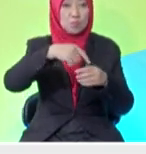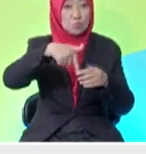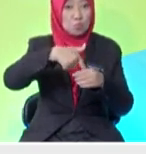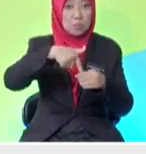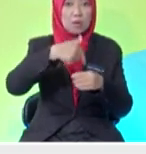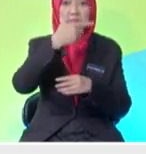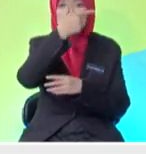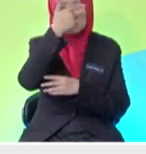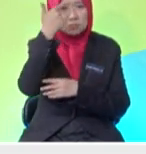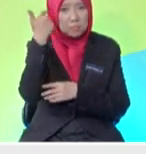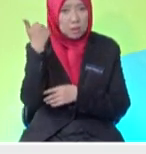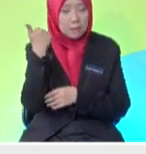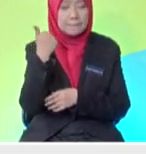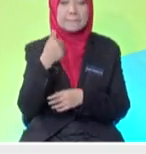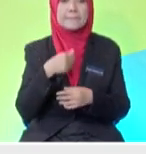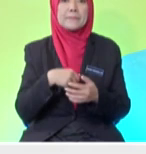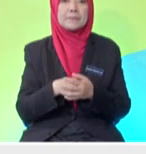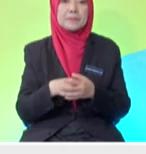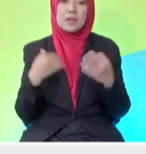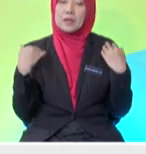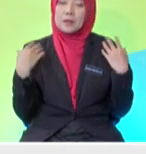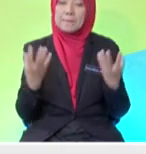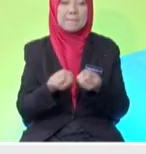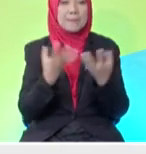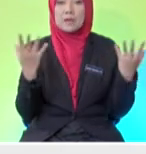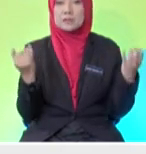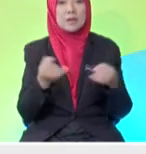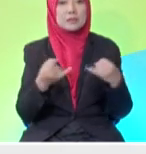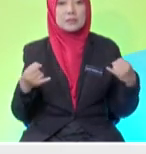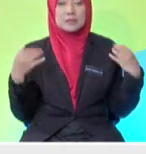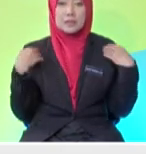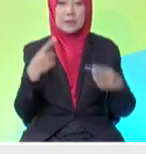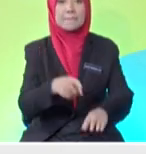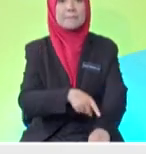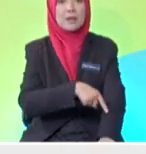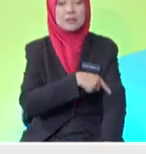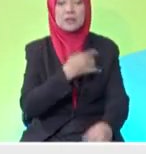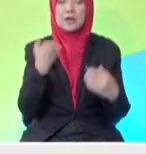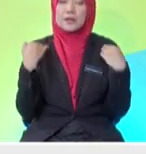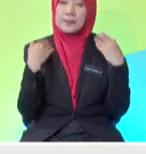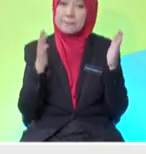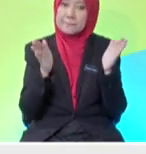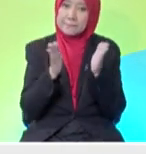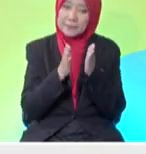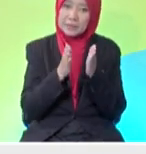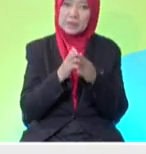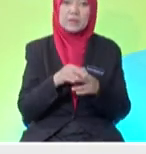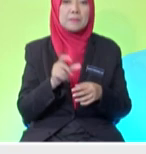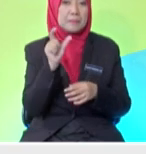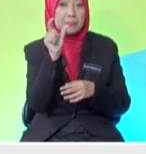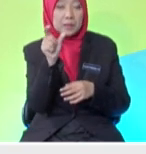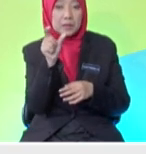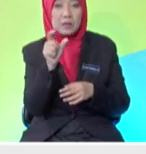apa Karena dia berbagai jenis ada yang panjang ada yang pendek ada yang fleksibel dan juga ada yang